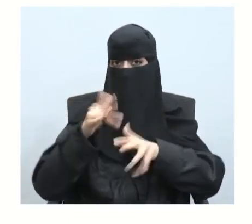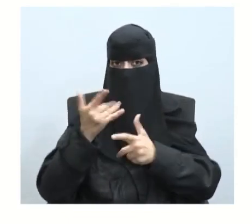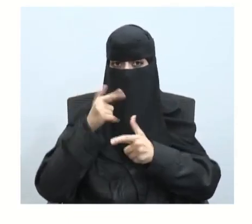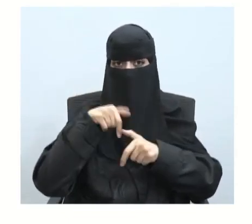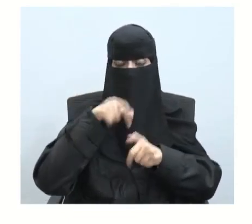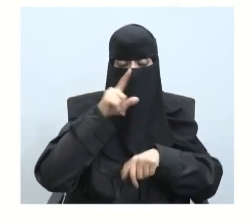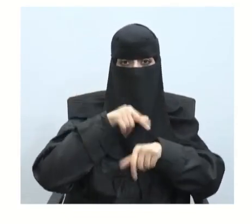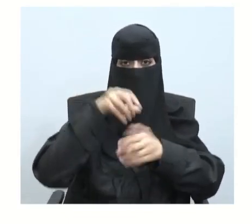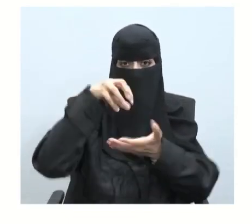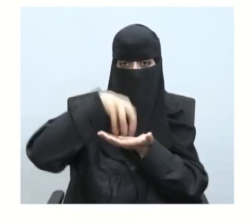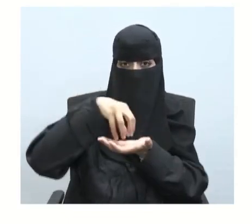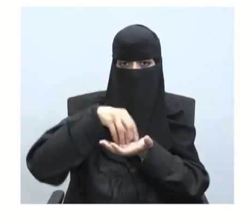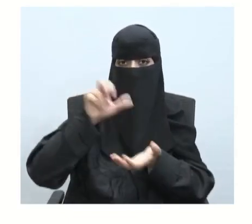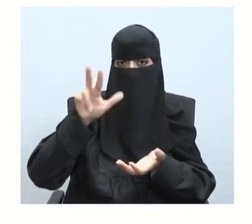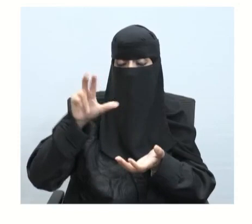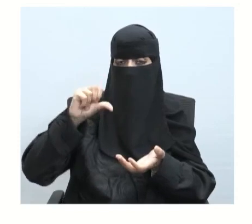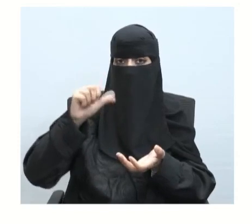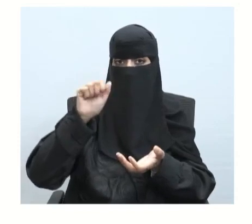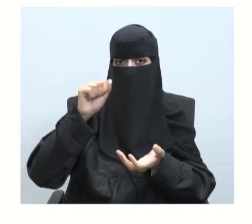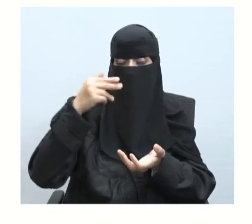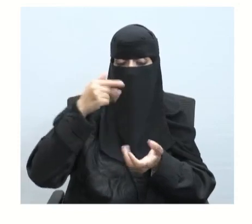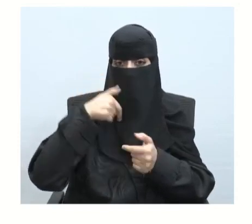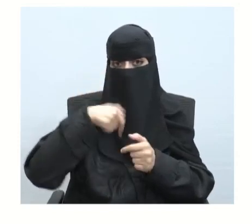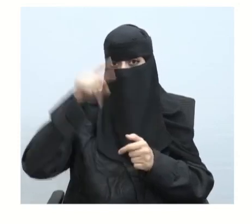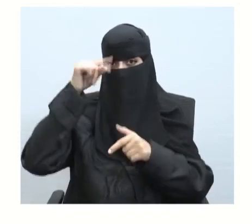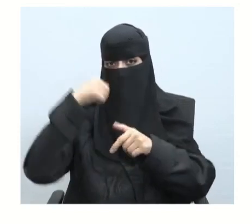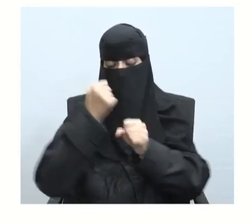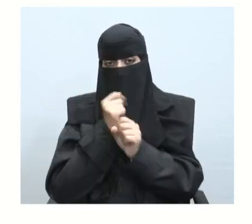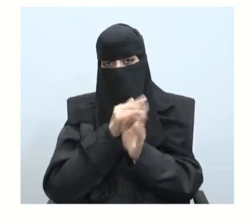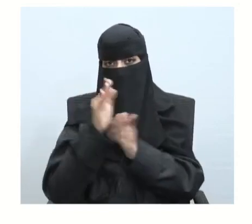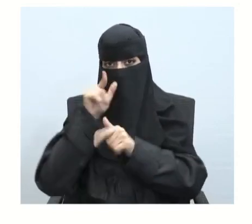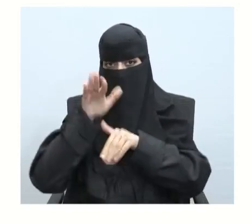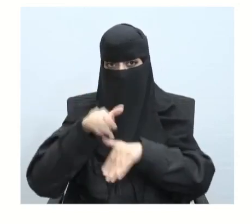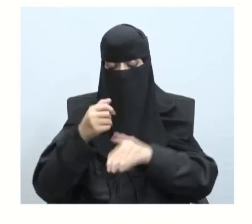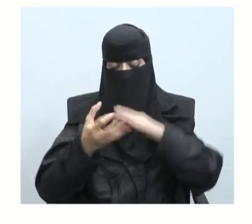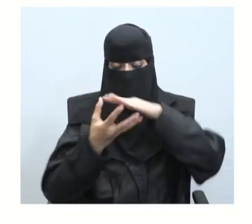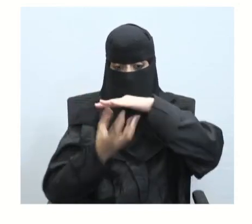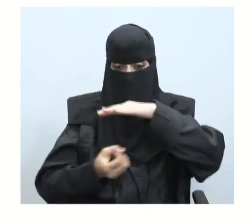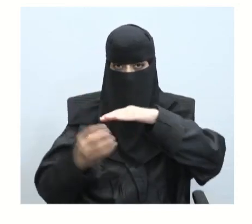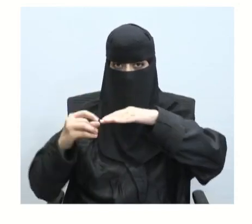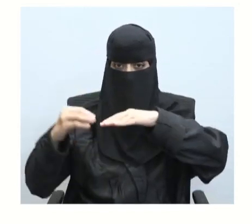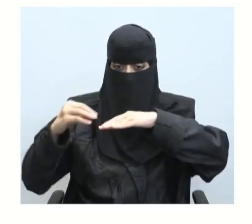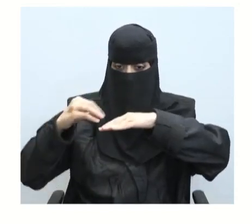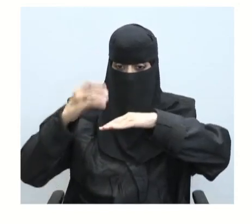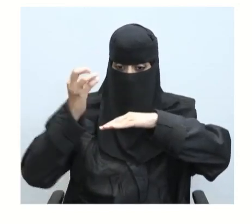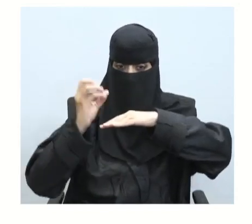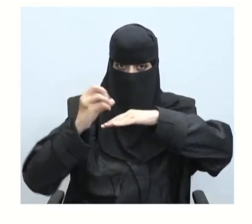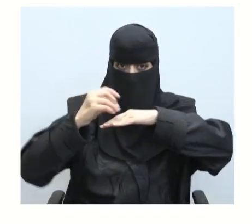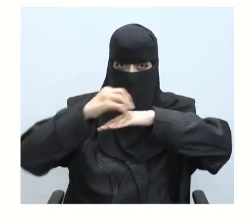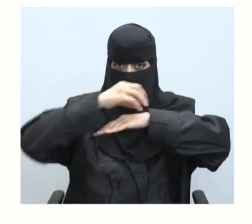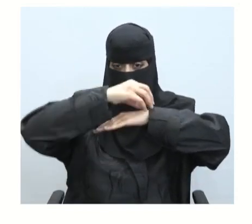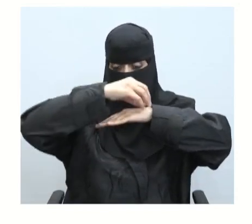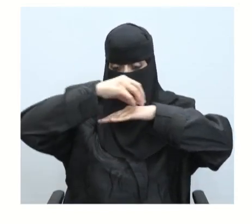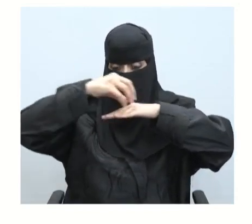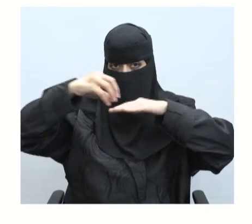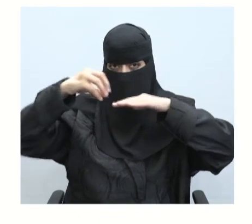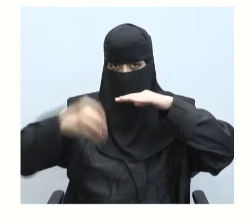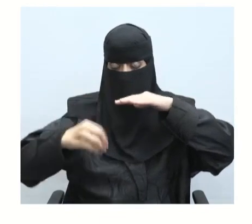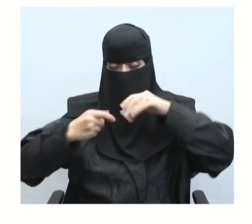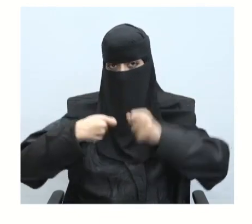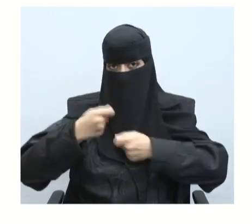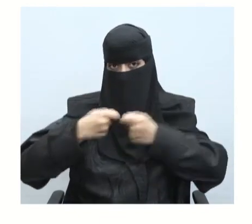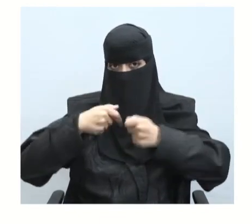الوضع بالنسبه للامثله وتطبيقات اللي هي كانت في سقوط الكره وفي صرف المال لما